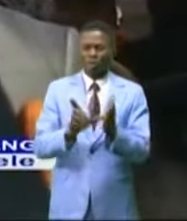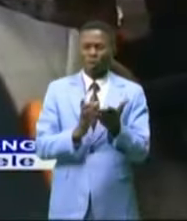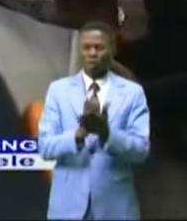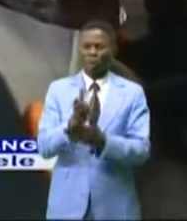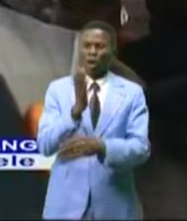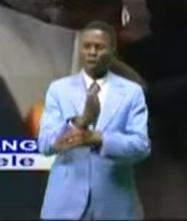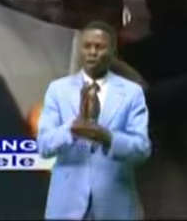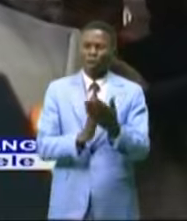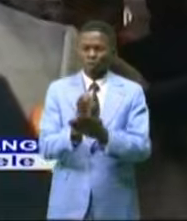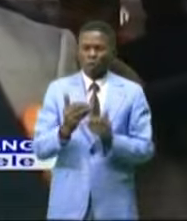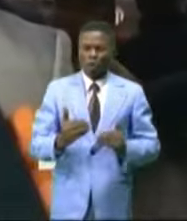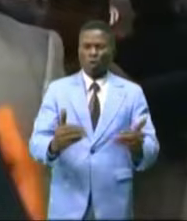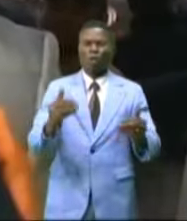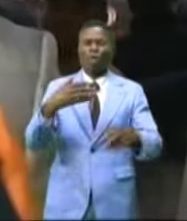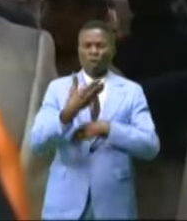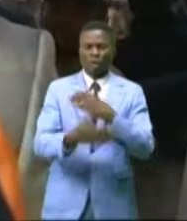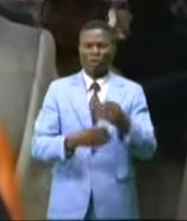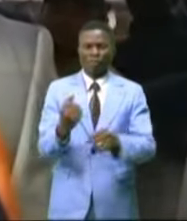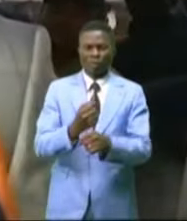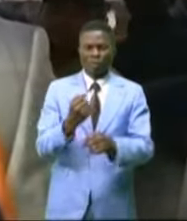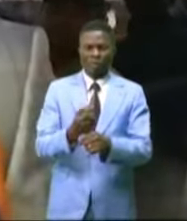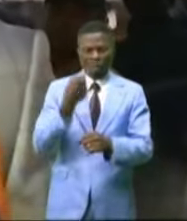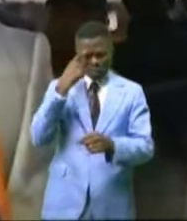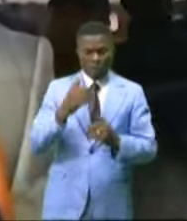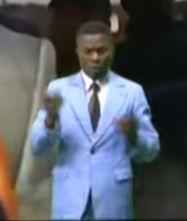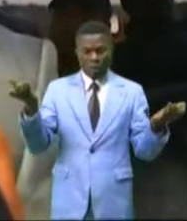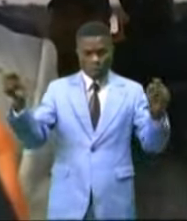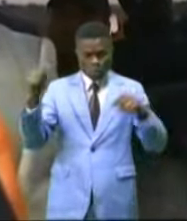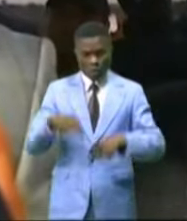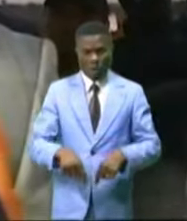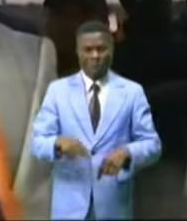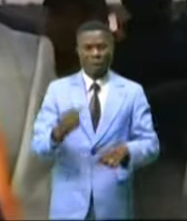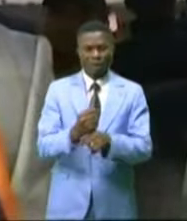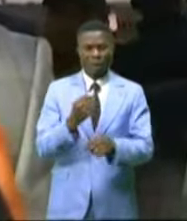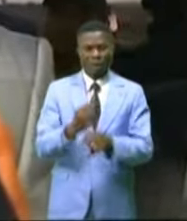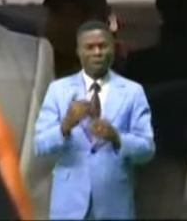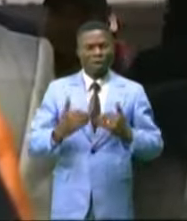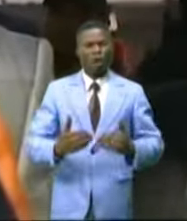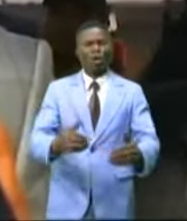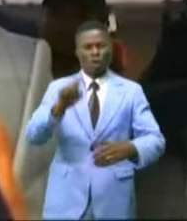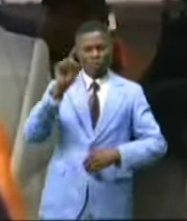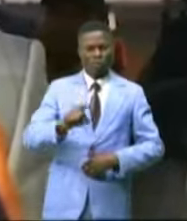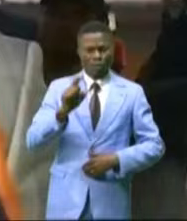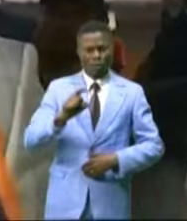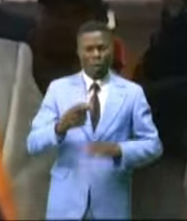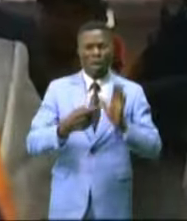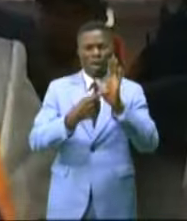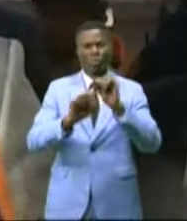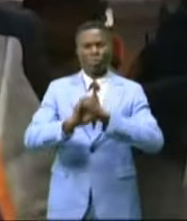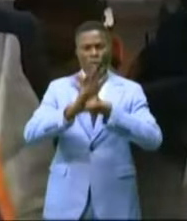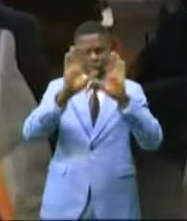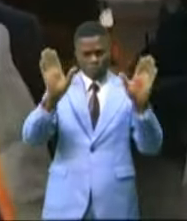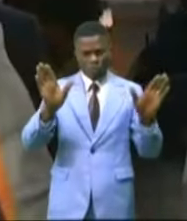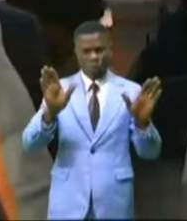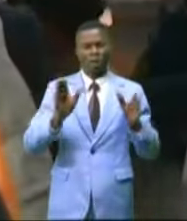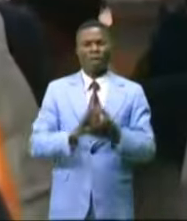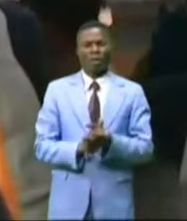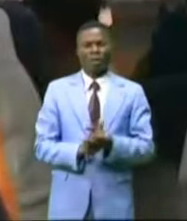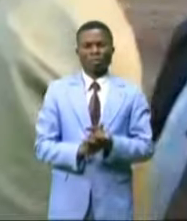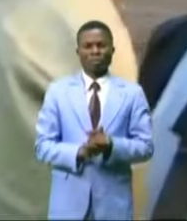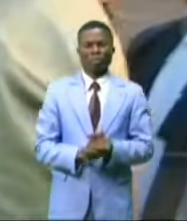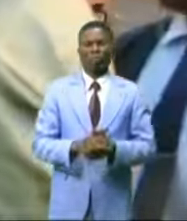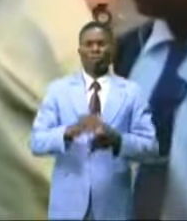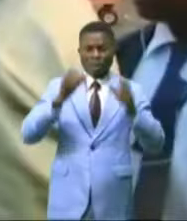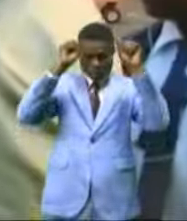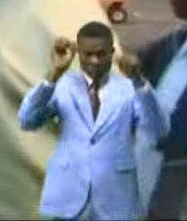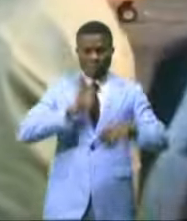pouvoir continuer le travail surtout l'asphaltage il faut que ça continue il faut que ça se noille vraiment que dès que le chef de l'État